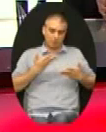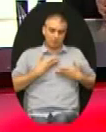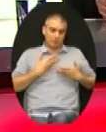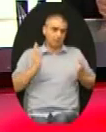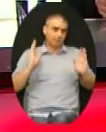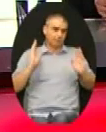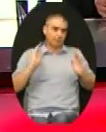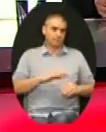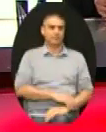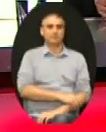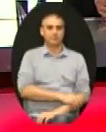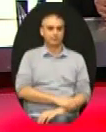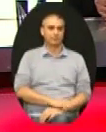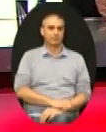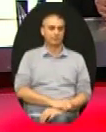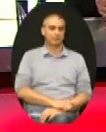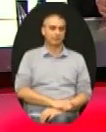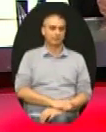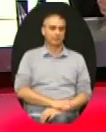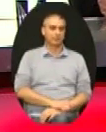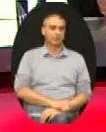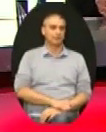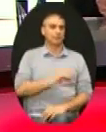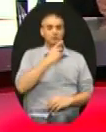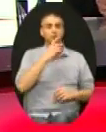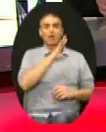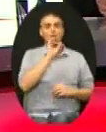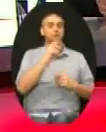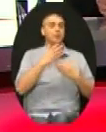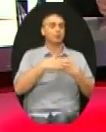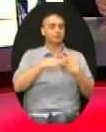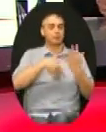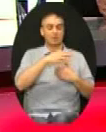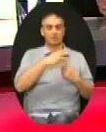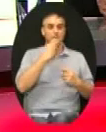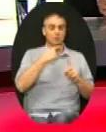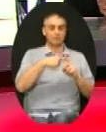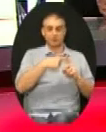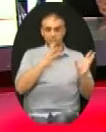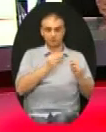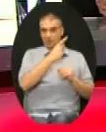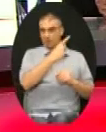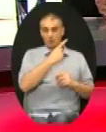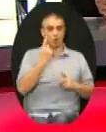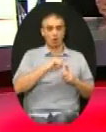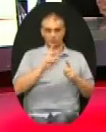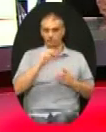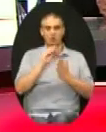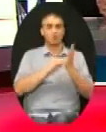את שם רב. אבל זה ידוע של 500 נשואי תערובת כל חודש, ויש דוח בסוכנות היהודית שעדיין לא מפרסמים